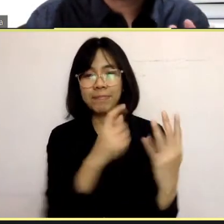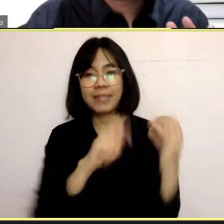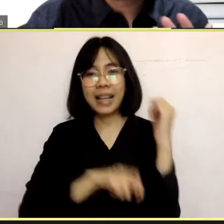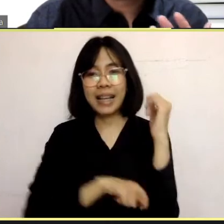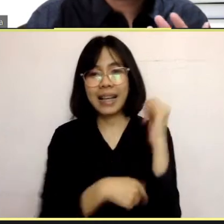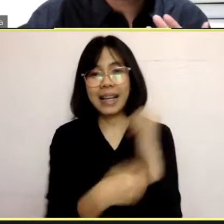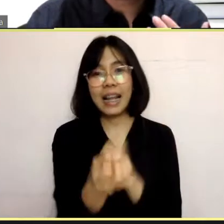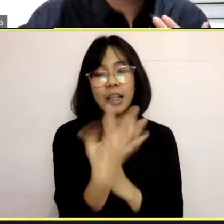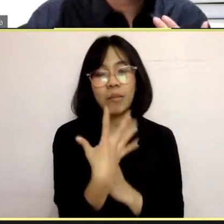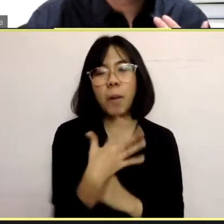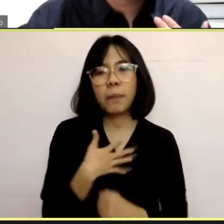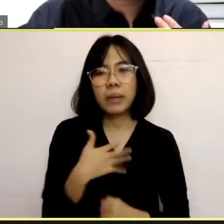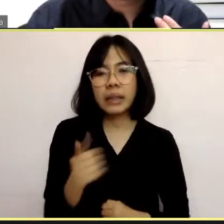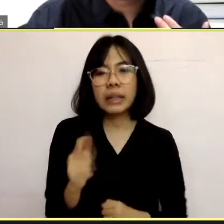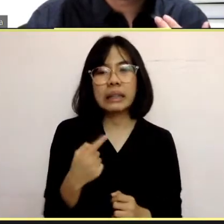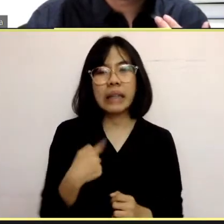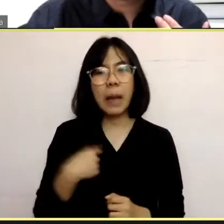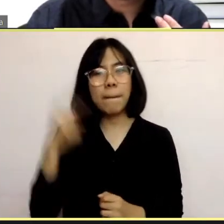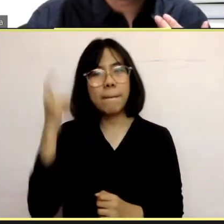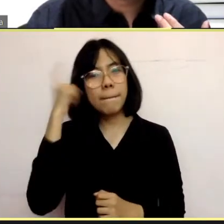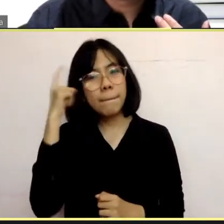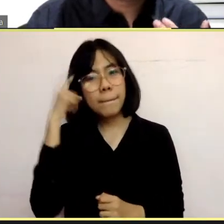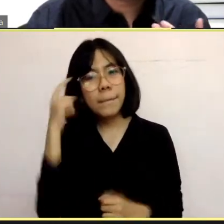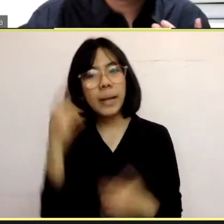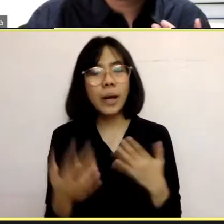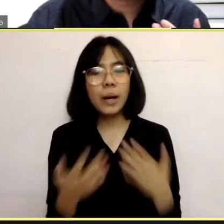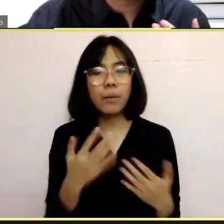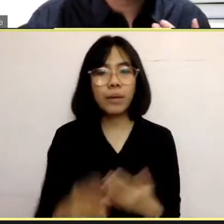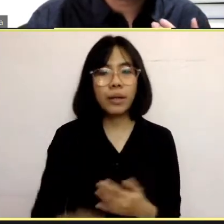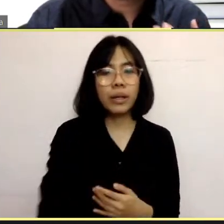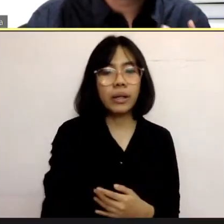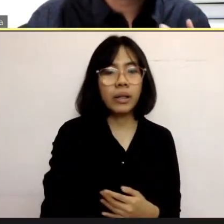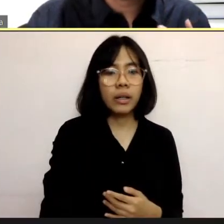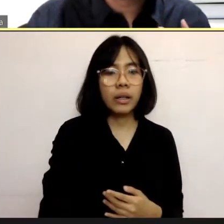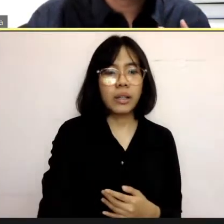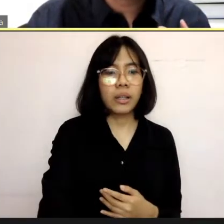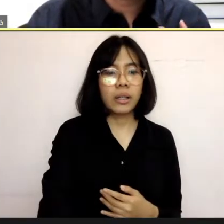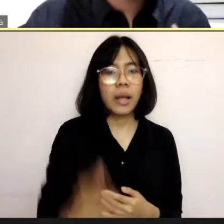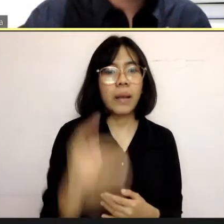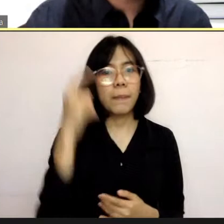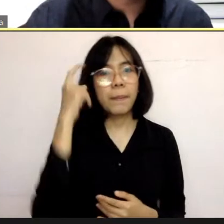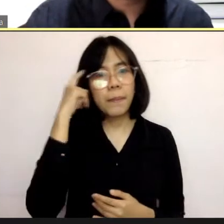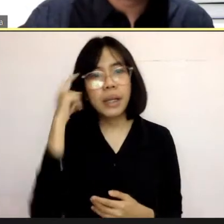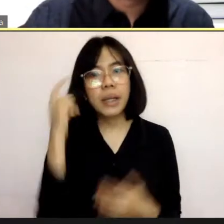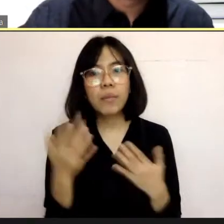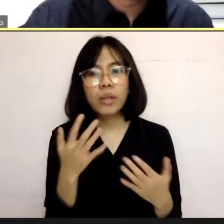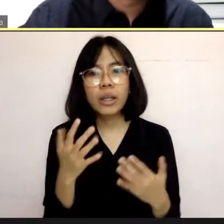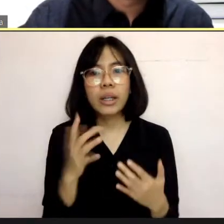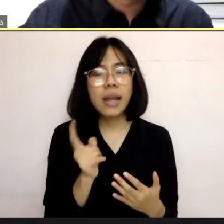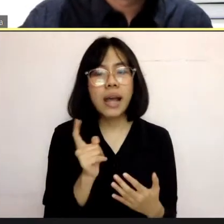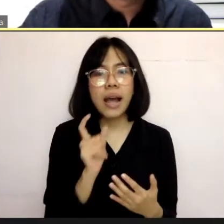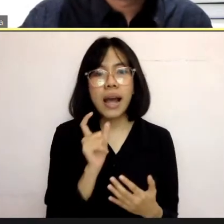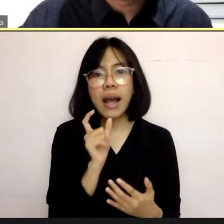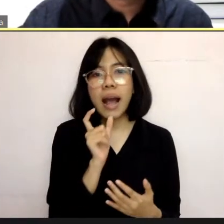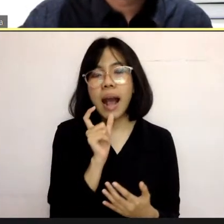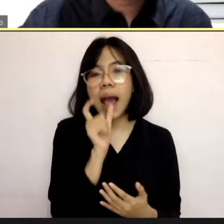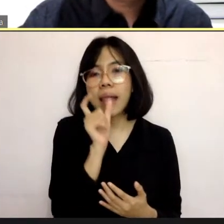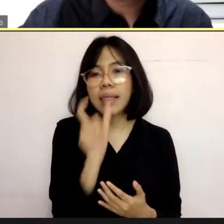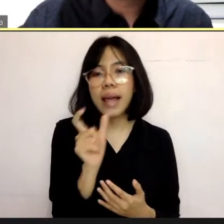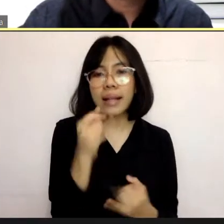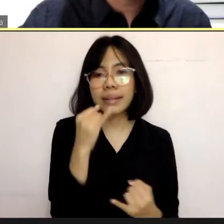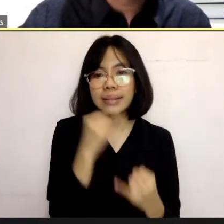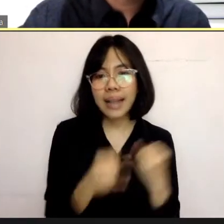Sekaligus saya pikir jawaban para pembicara nanti sekaligus untuk kata penutup.